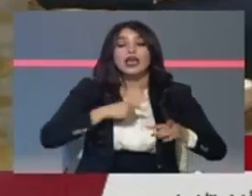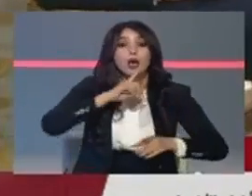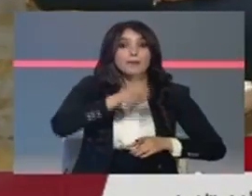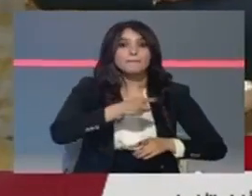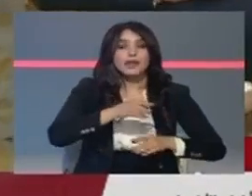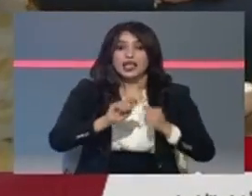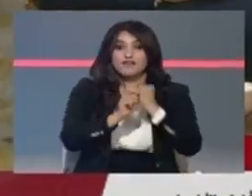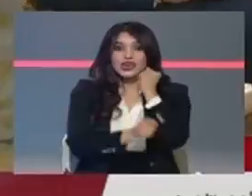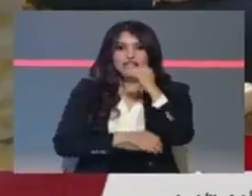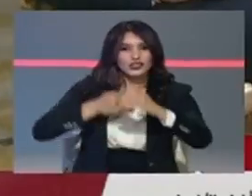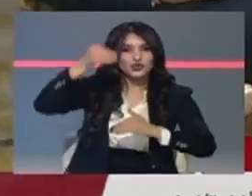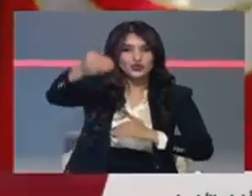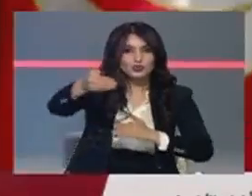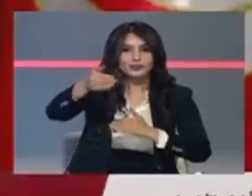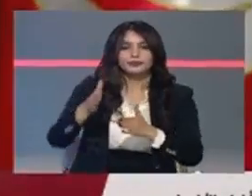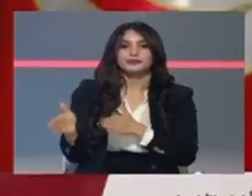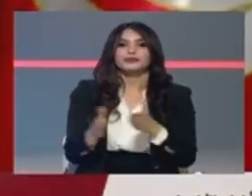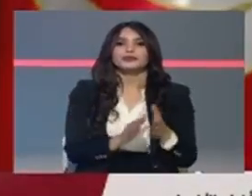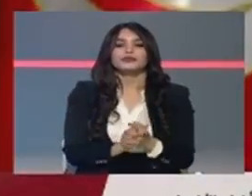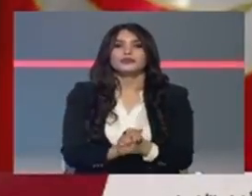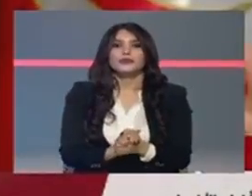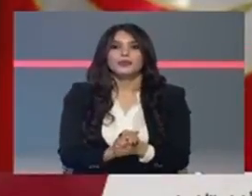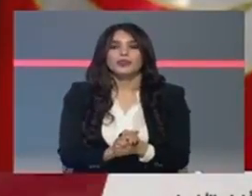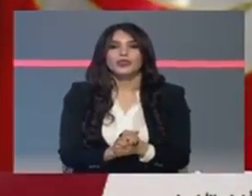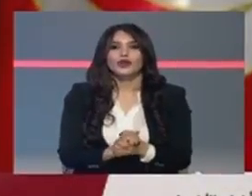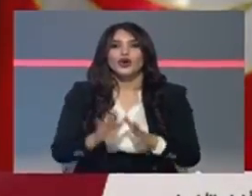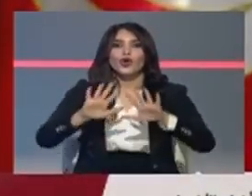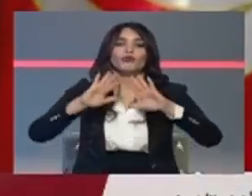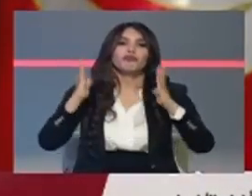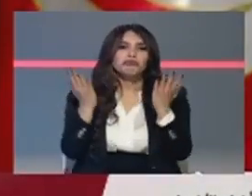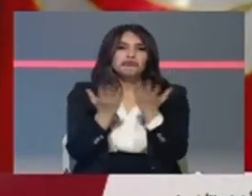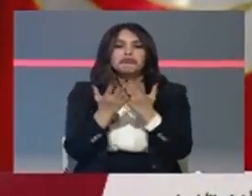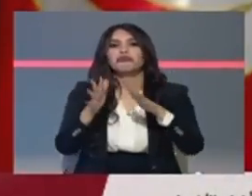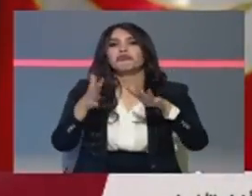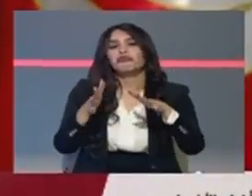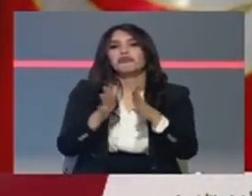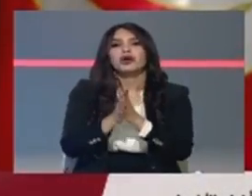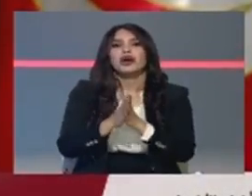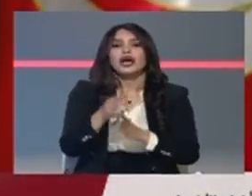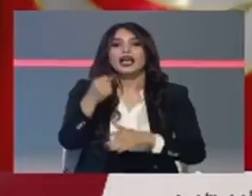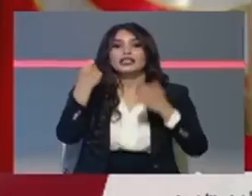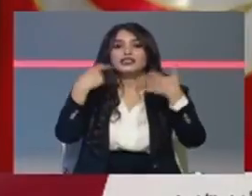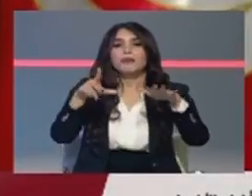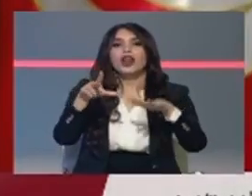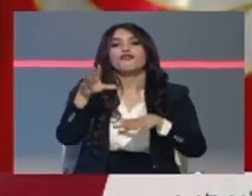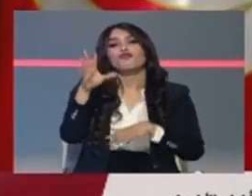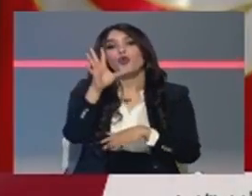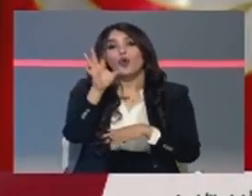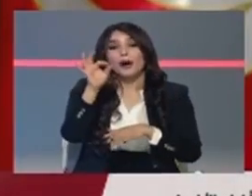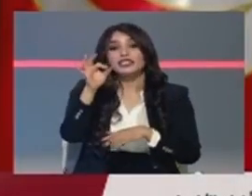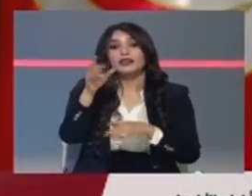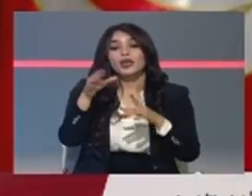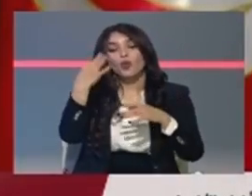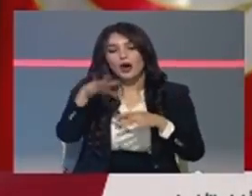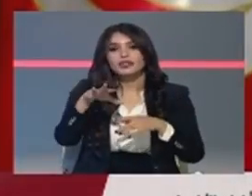بحلول نهاية الأسبوع الجاري. حاضرين الكل في الكل توا اللي حاضرين 7,500، وانا طلبت من وزير السياحه